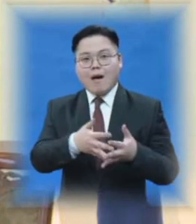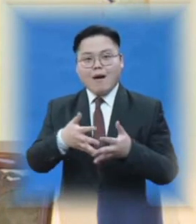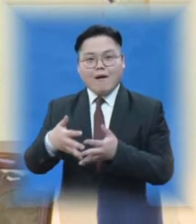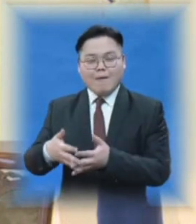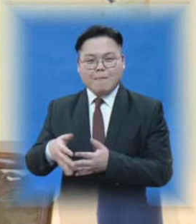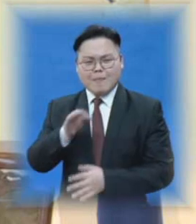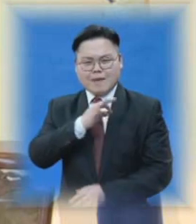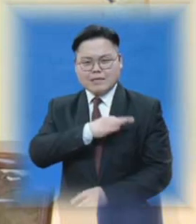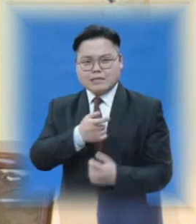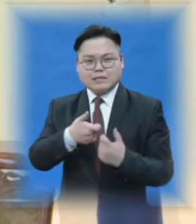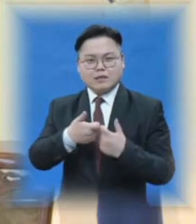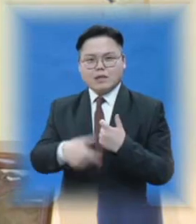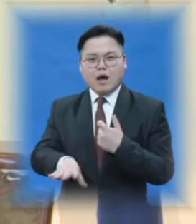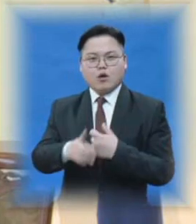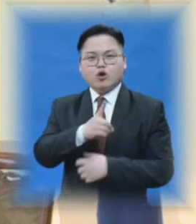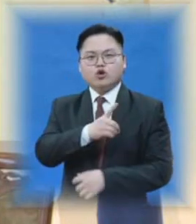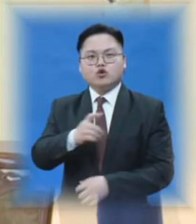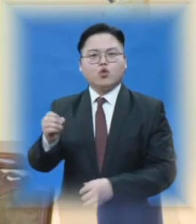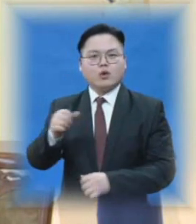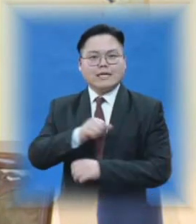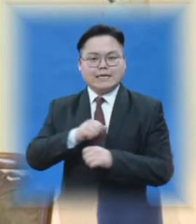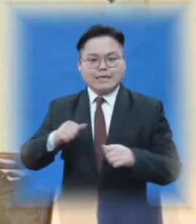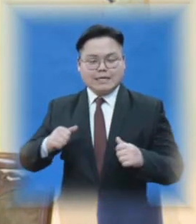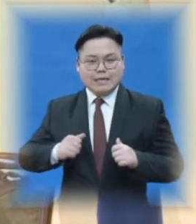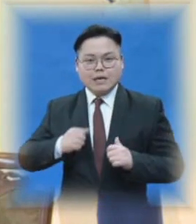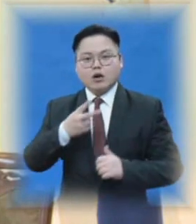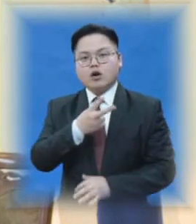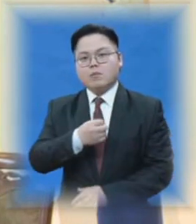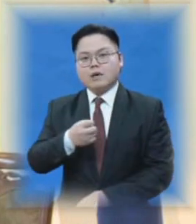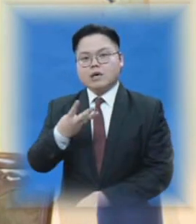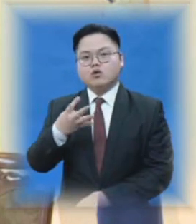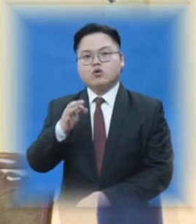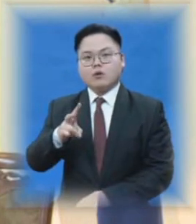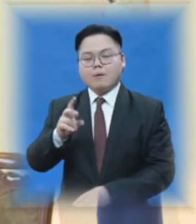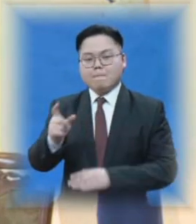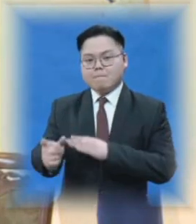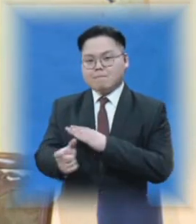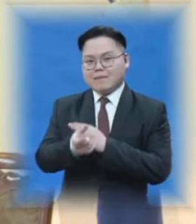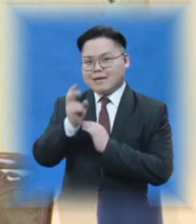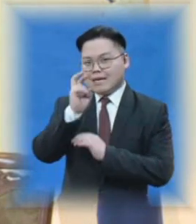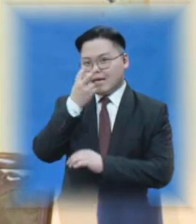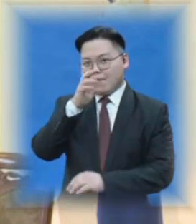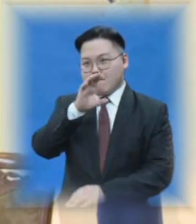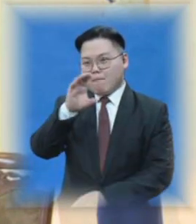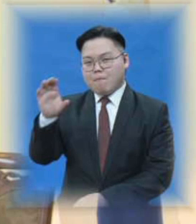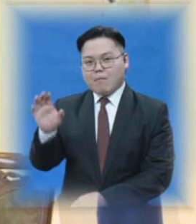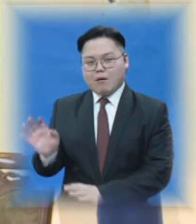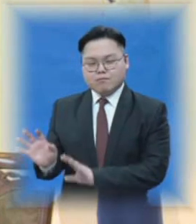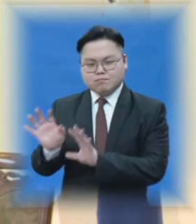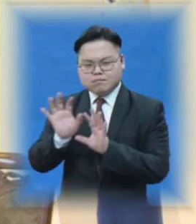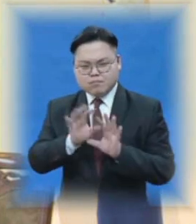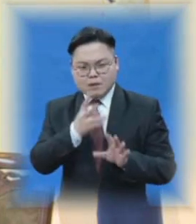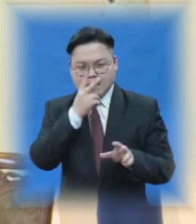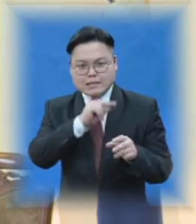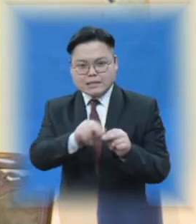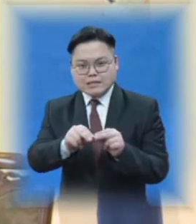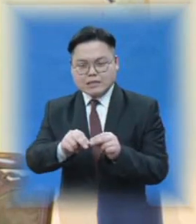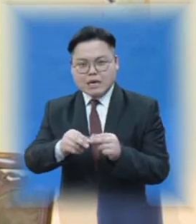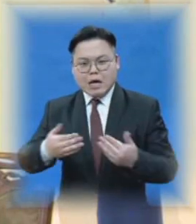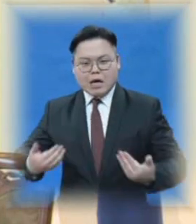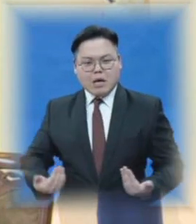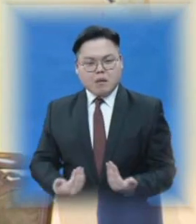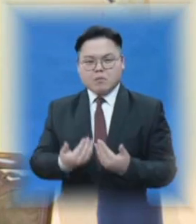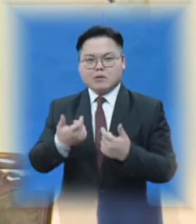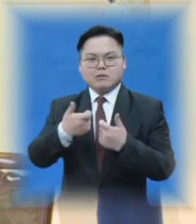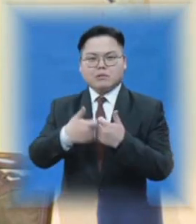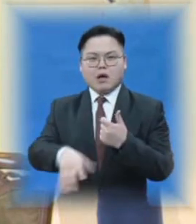гаруй одоо 2014-14 мэрэгжлийн хяналтын газраас энэ байранд одоо иргэд амьдрах цааш амьдрах боломжгүй малсаж байна